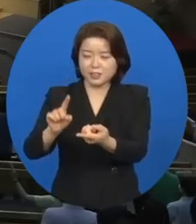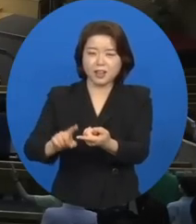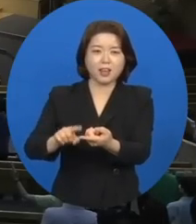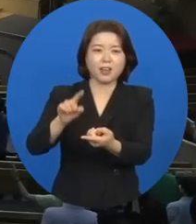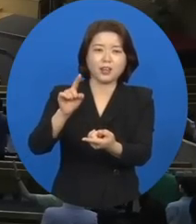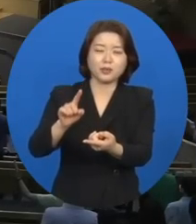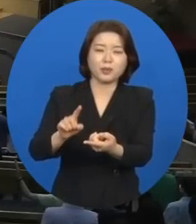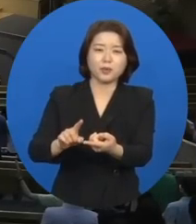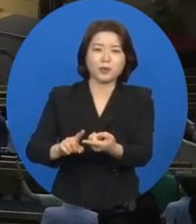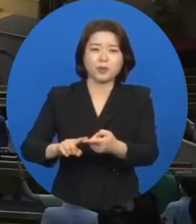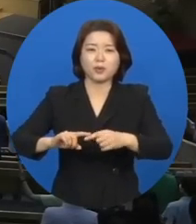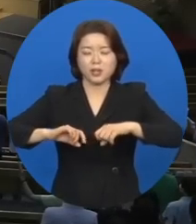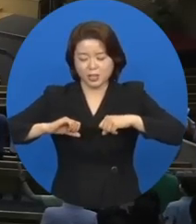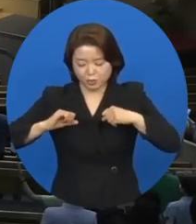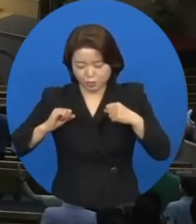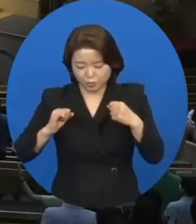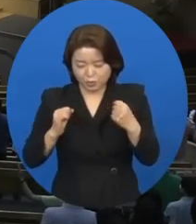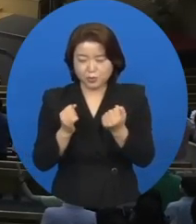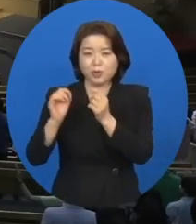이끄시는 대로